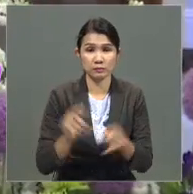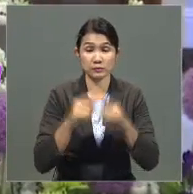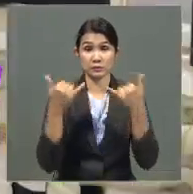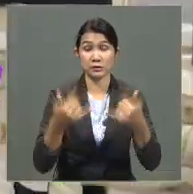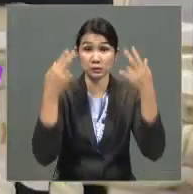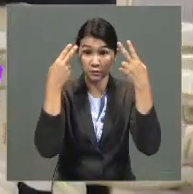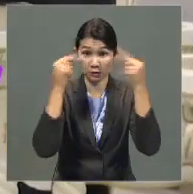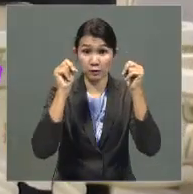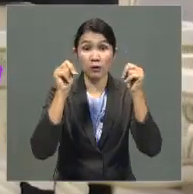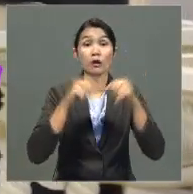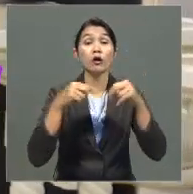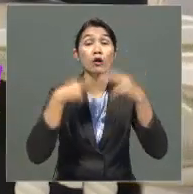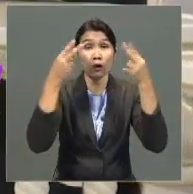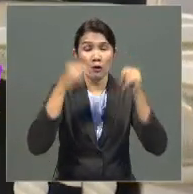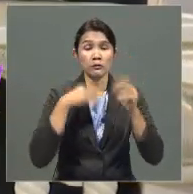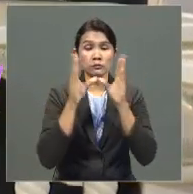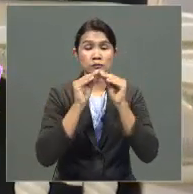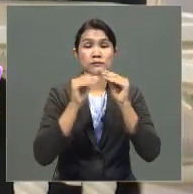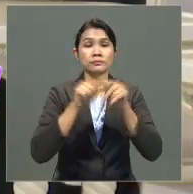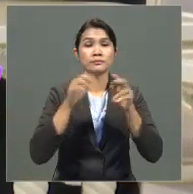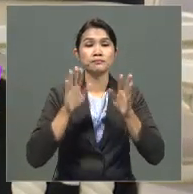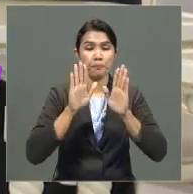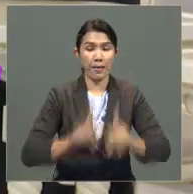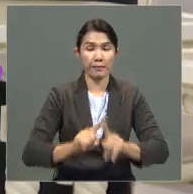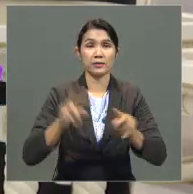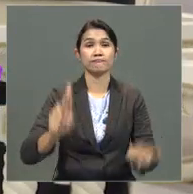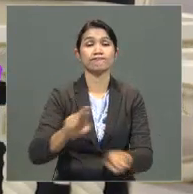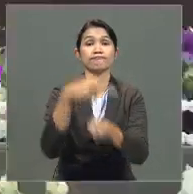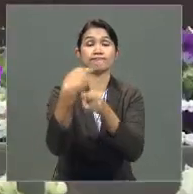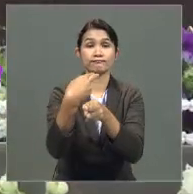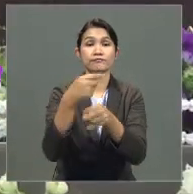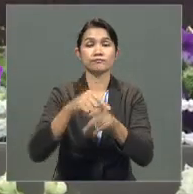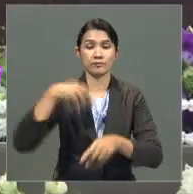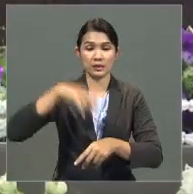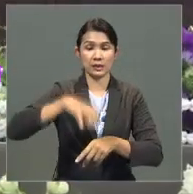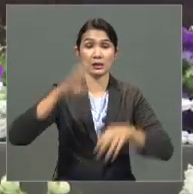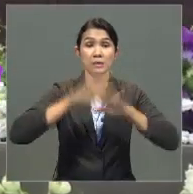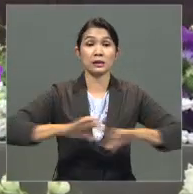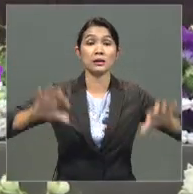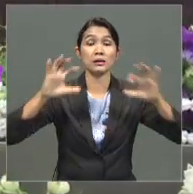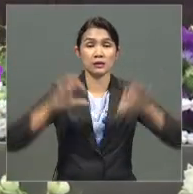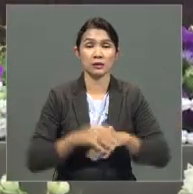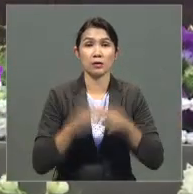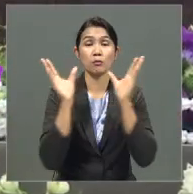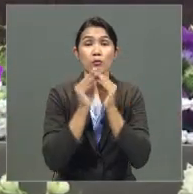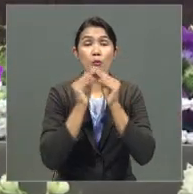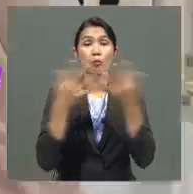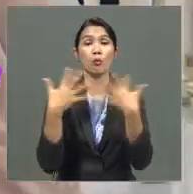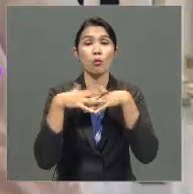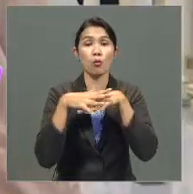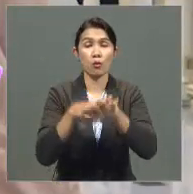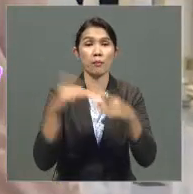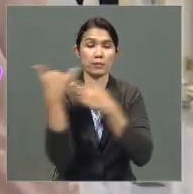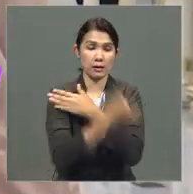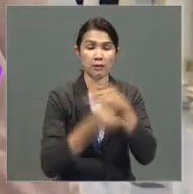นตรีพลเอกประยุทธ์จันทร์โอชาประชุมผ่านระบบทางไกลวิดีโอคอนเฟอเรนซ์ที่ทำเนียบรัฐบาลนะคะประชุมร่วมกับผู้นำจากประเ